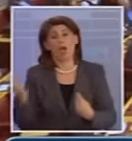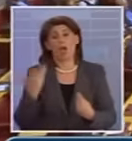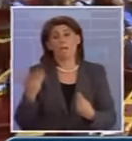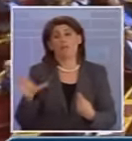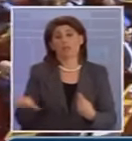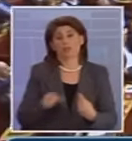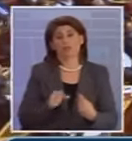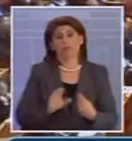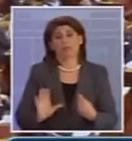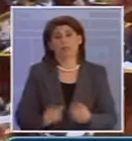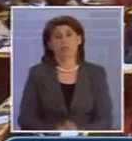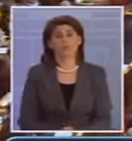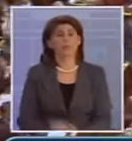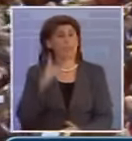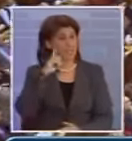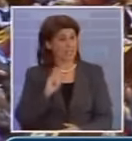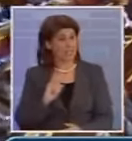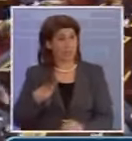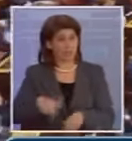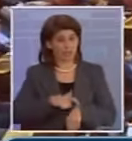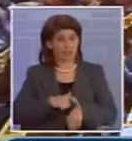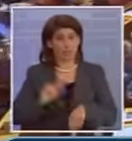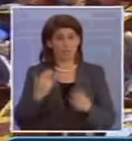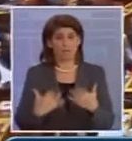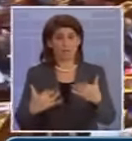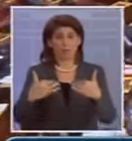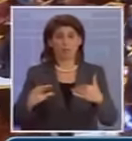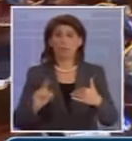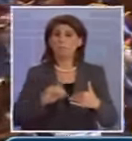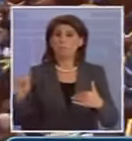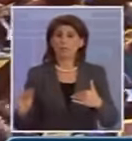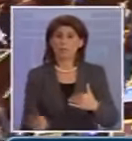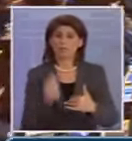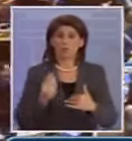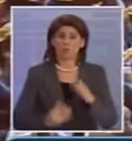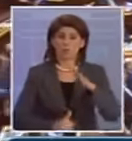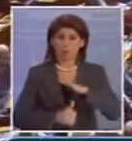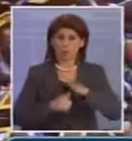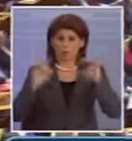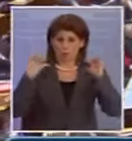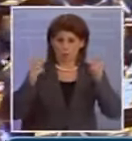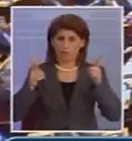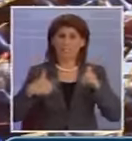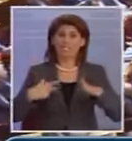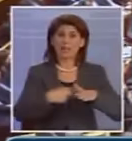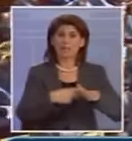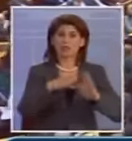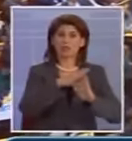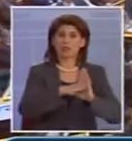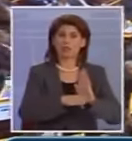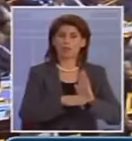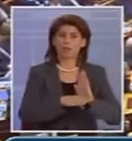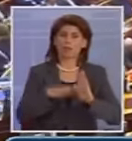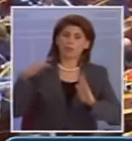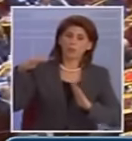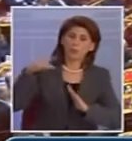να ξέρετε ότι από τη στιγμή που η Βουλή αποφάσισε να μην εκλέξει πρόεδρο της Δημοκρατίας, το τραπεζικό σύστημα έχει